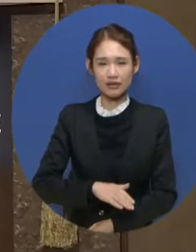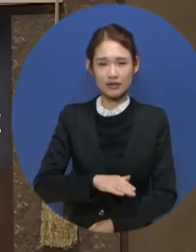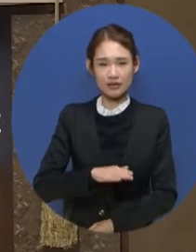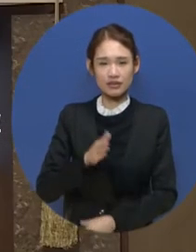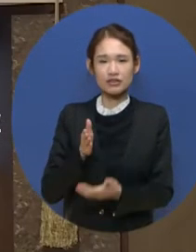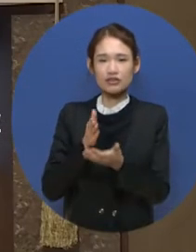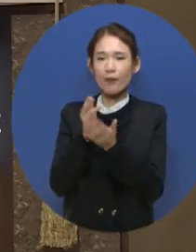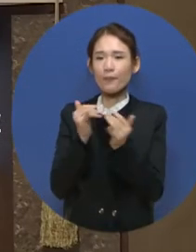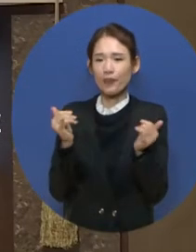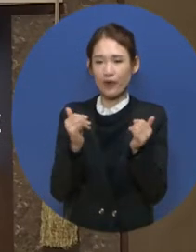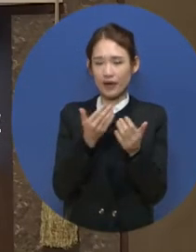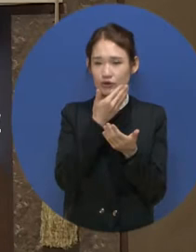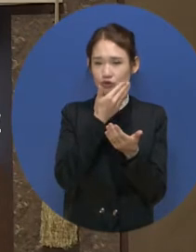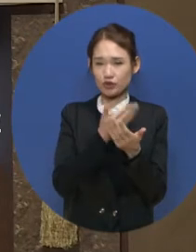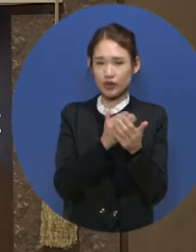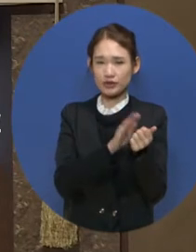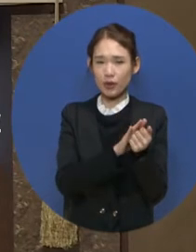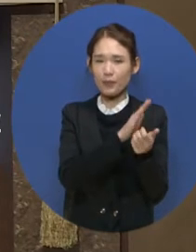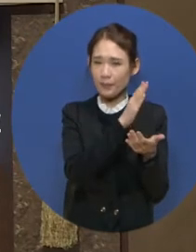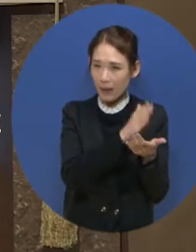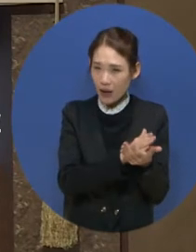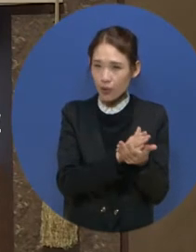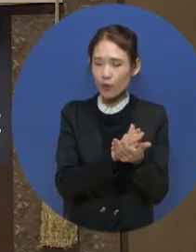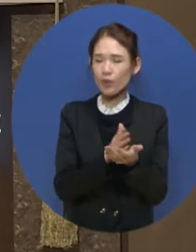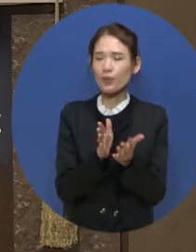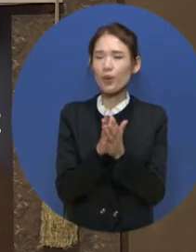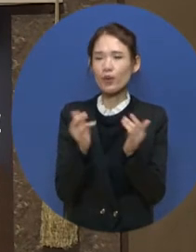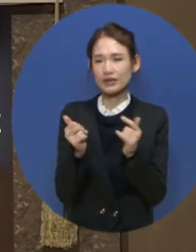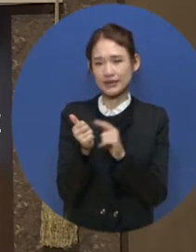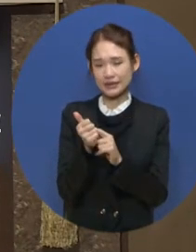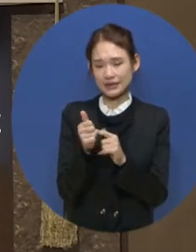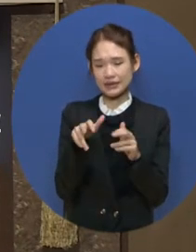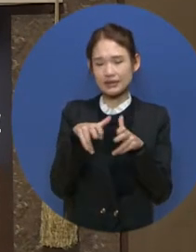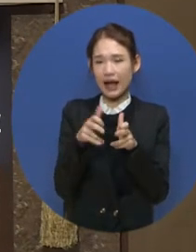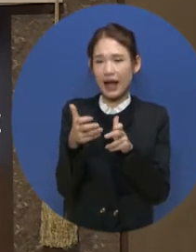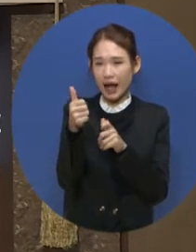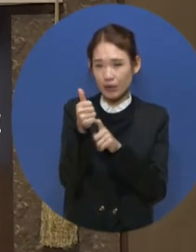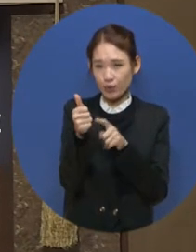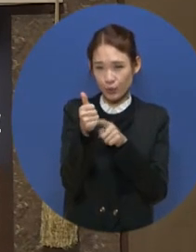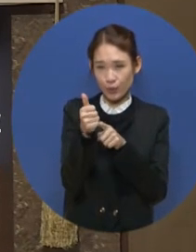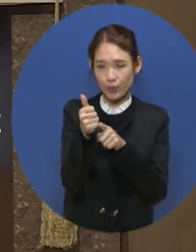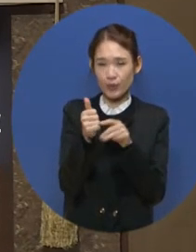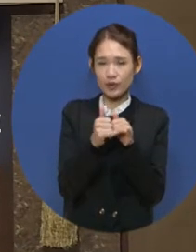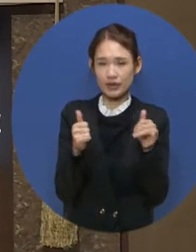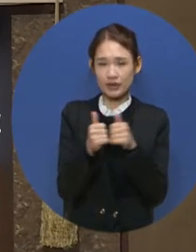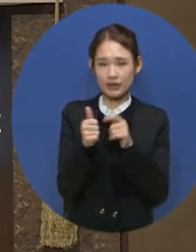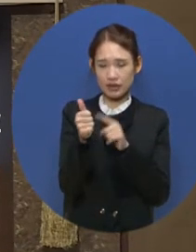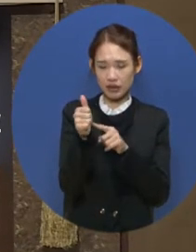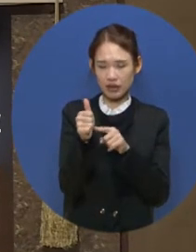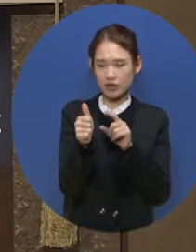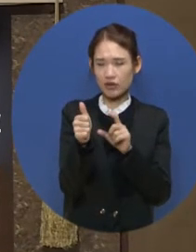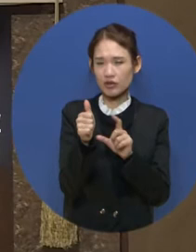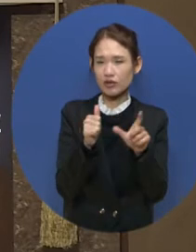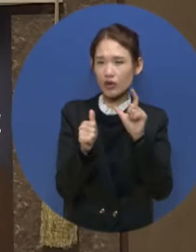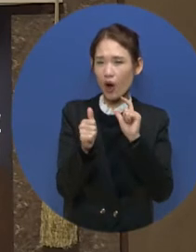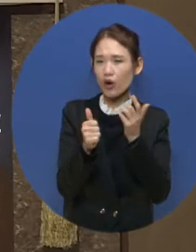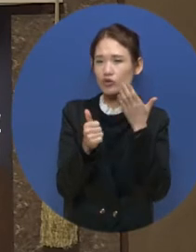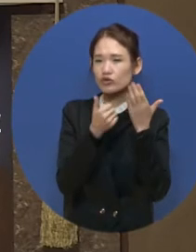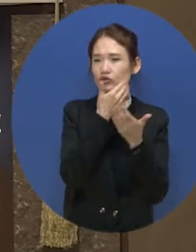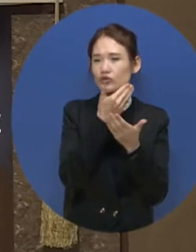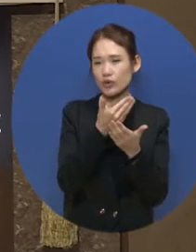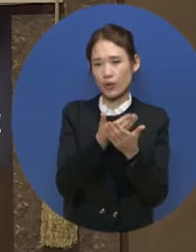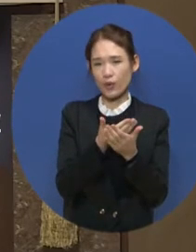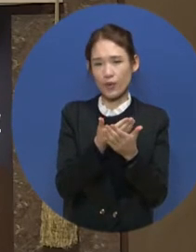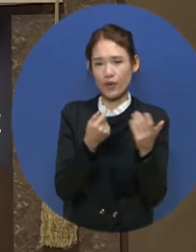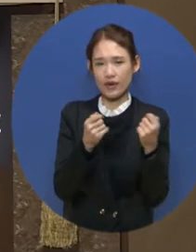전문가에게 중요한 서비스 보다는 본인이 본인이 장애를 갖고 있는 당사자가 중요한 그런 서비스를 주고자